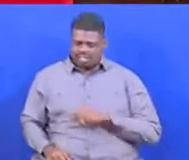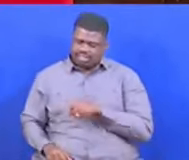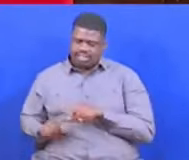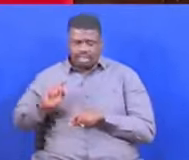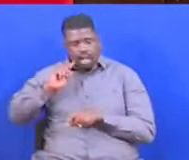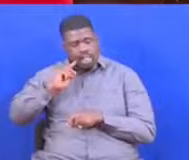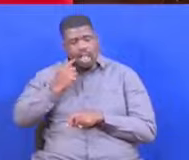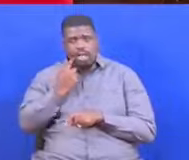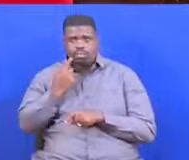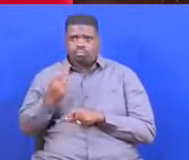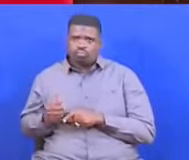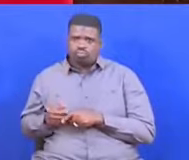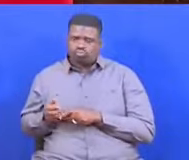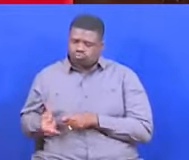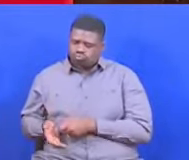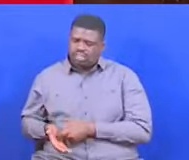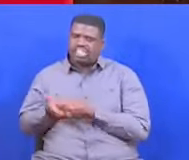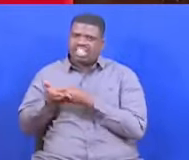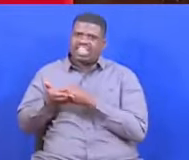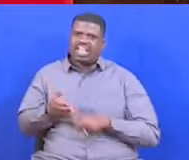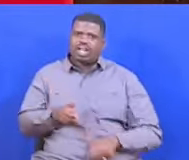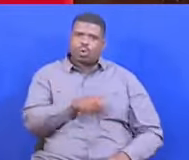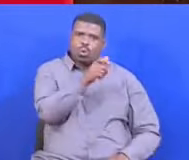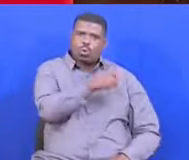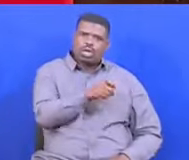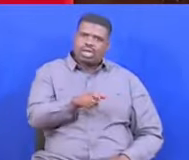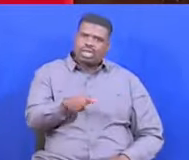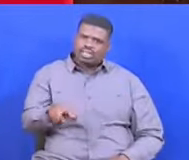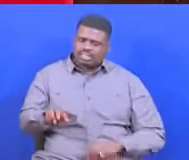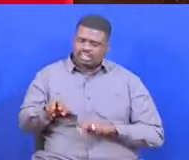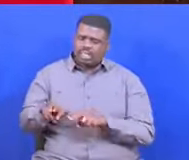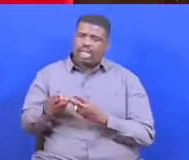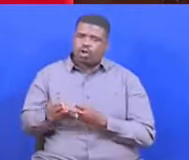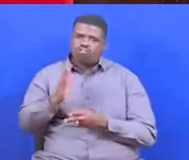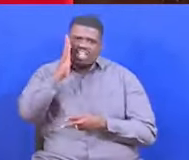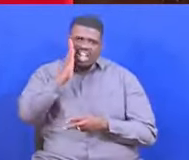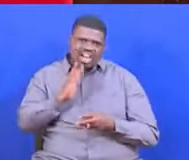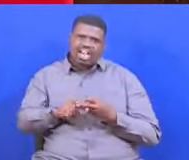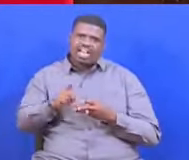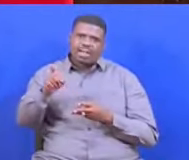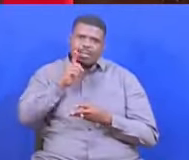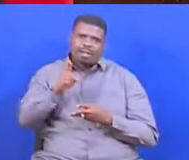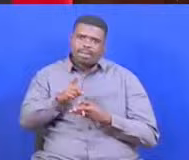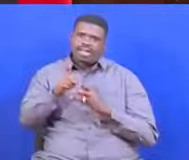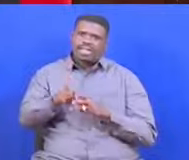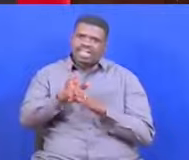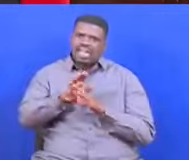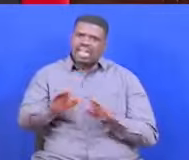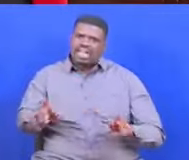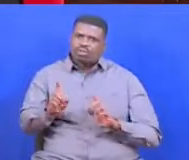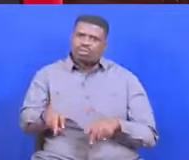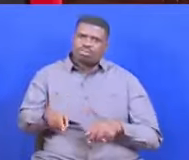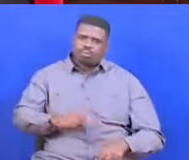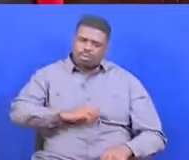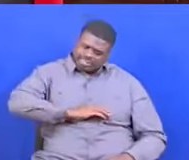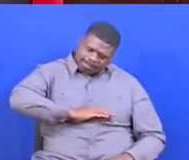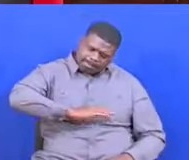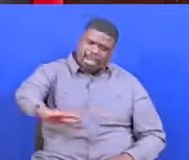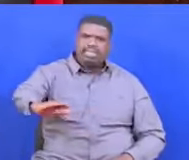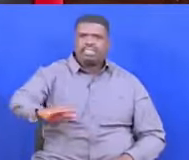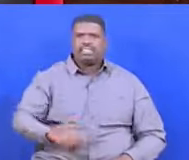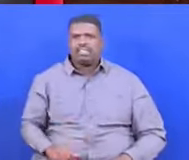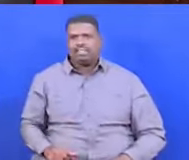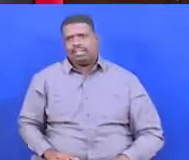itajaribu kuamua wale wananchi ambao ama vijana na wakina mama ambao tayari wako mashambani.